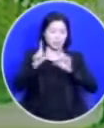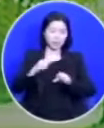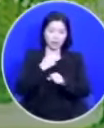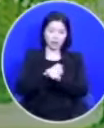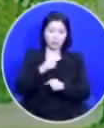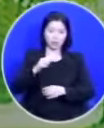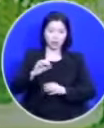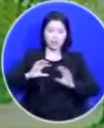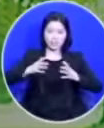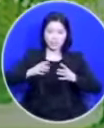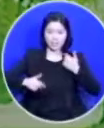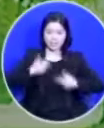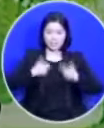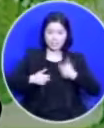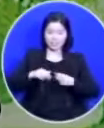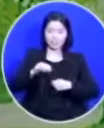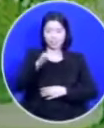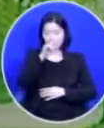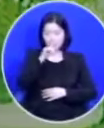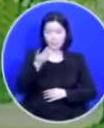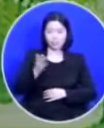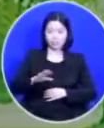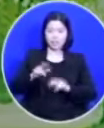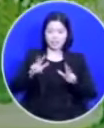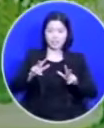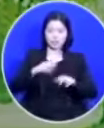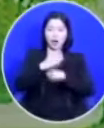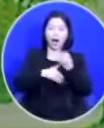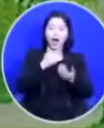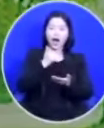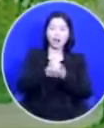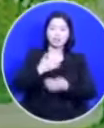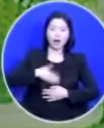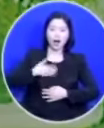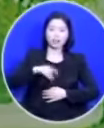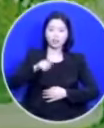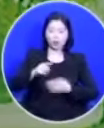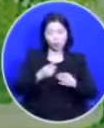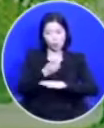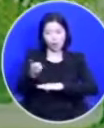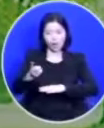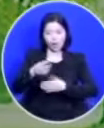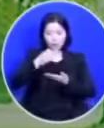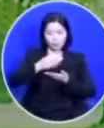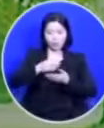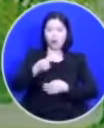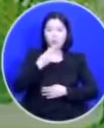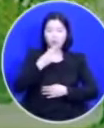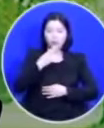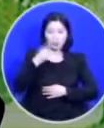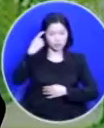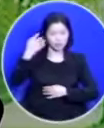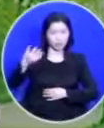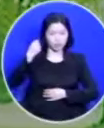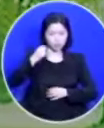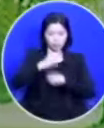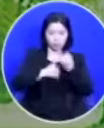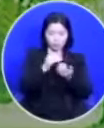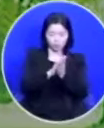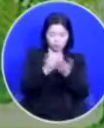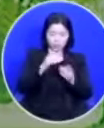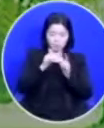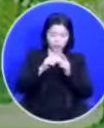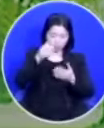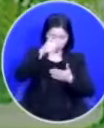즐기려고 했었는데 지금은 하나님을 아는 것 외엔 다 무가치한 것으로 여기며 성경말씀에 빠져 살고